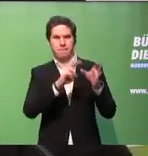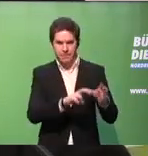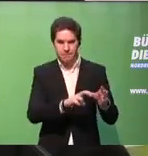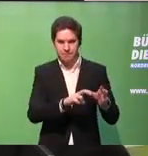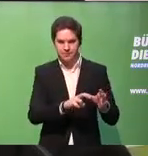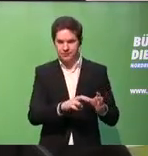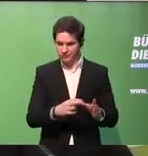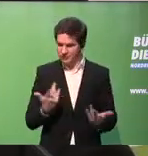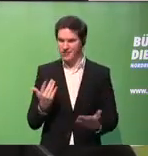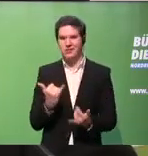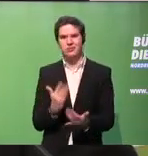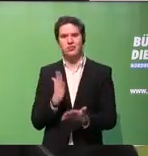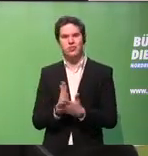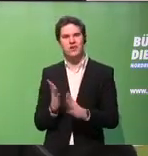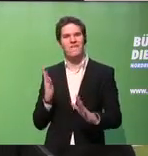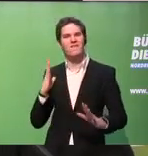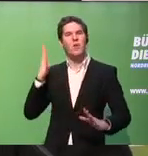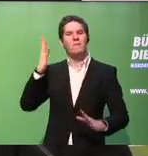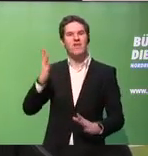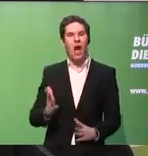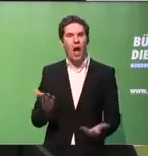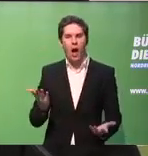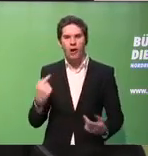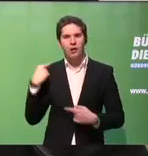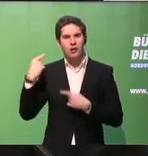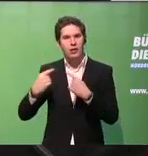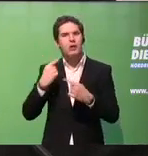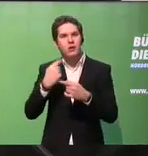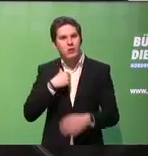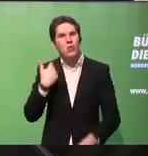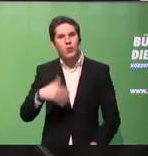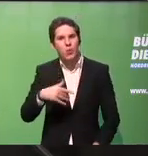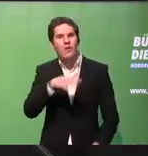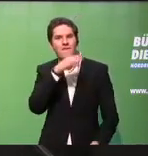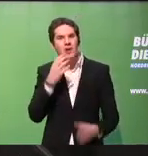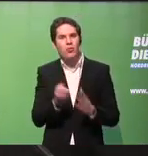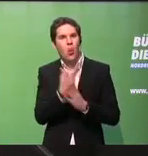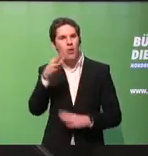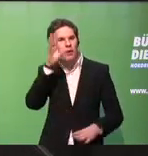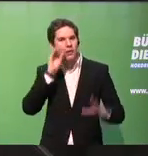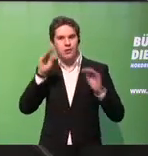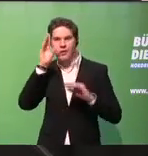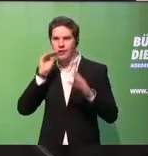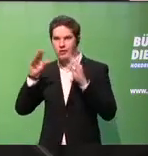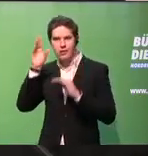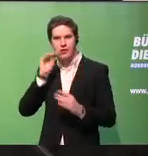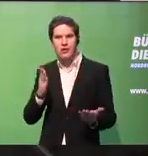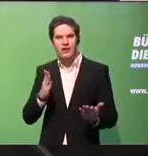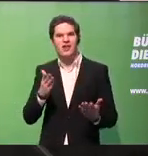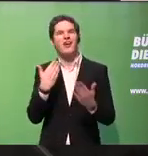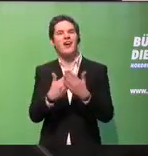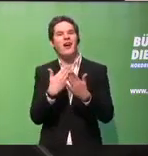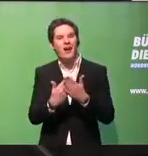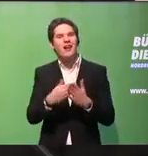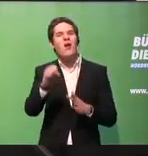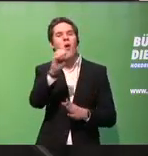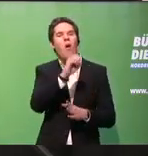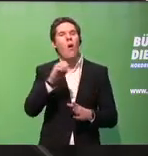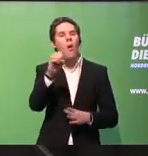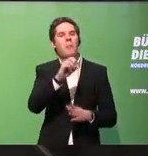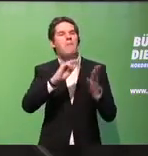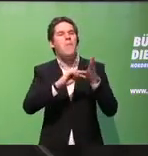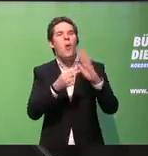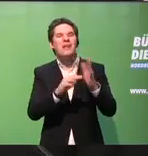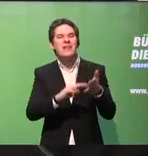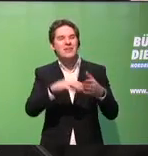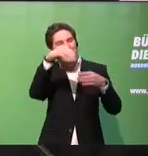5 Jahren habe ich unheimlich viel gelernt. Ich habe vor allem erst mal gelernt, wie europäische Politik von innen